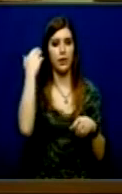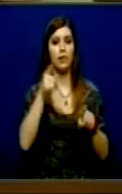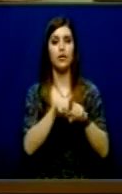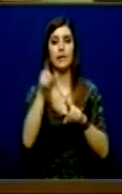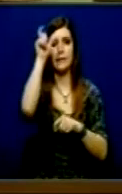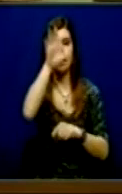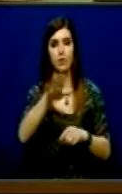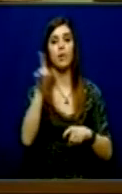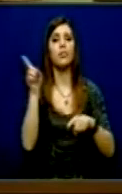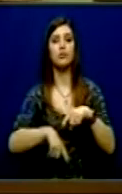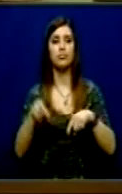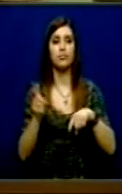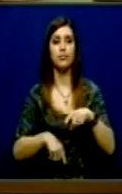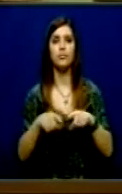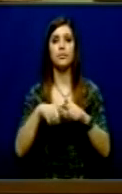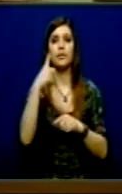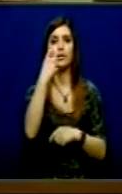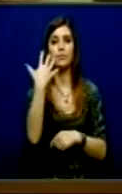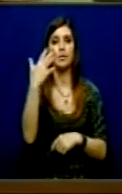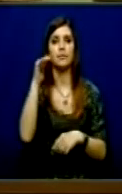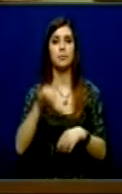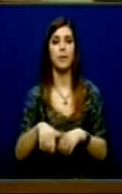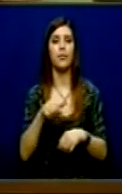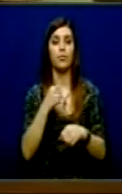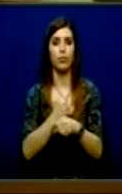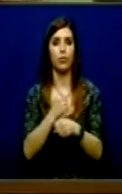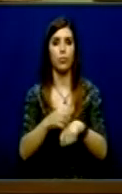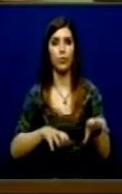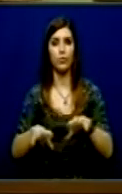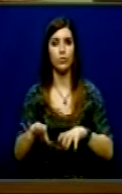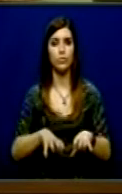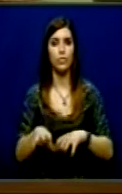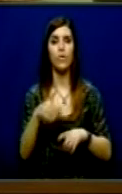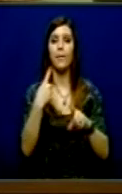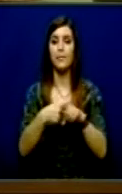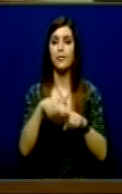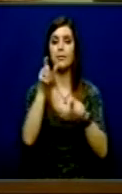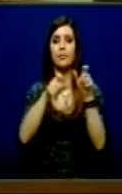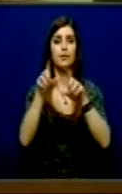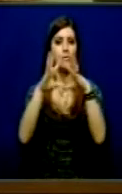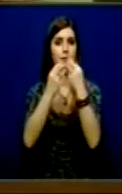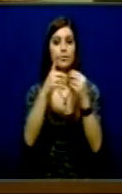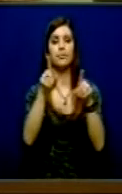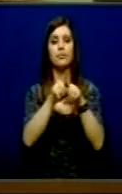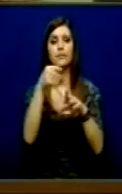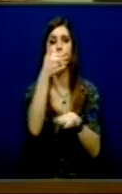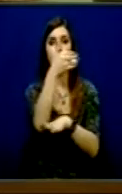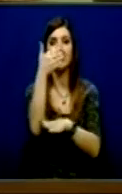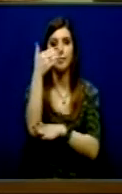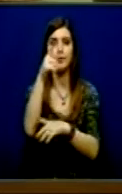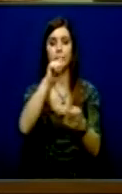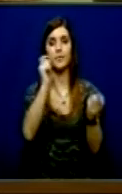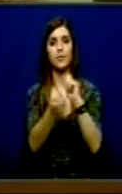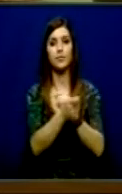dëboj nga puna mbi 150.000 punëtor. Vendosi në krye të ndërmarrjeve në pronësi shoqërore drejtues të tjerë si